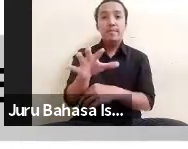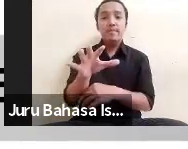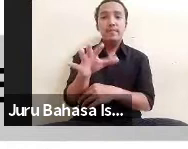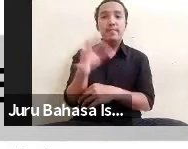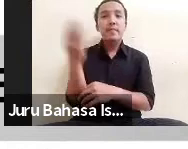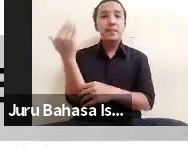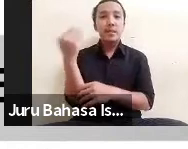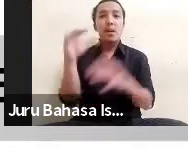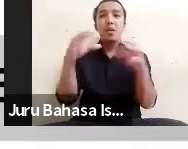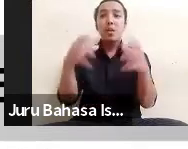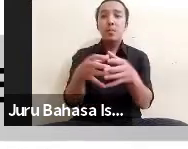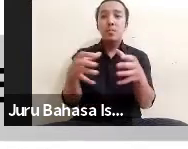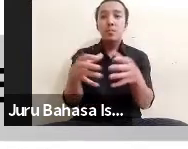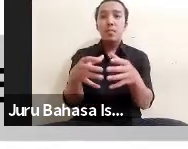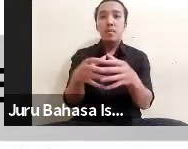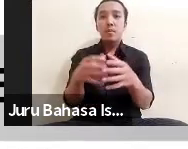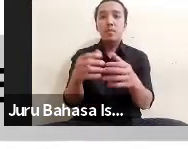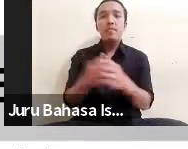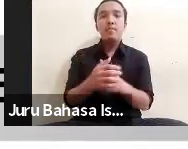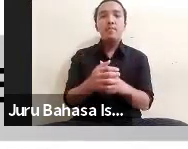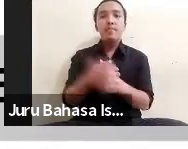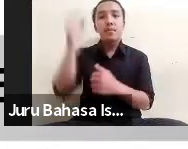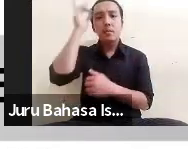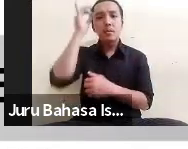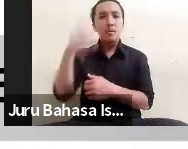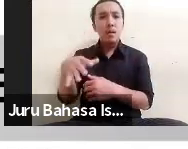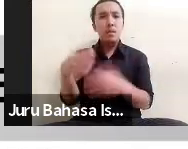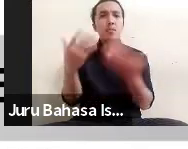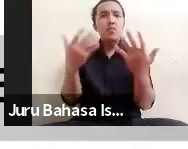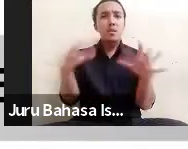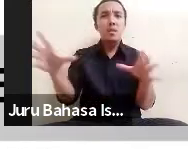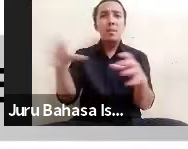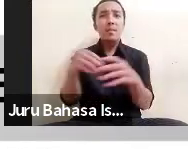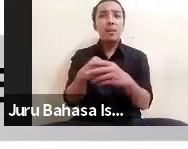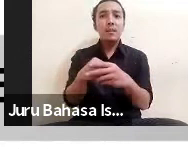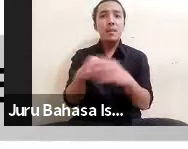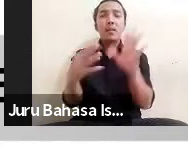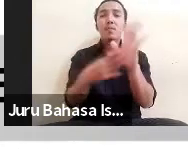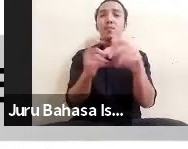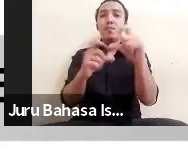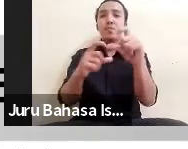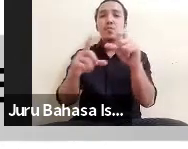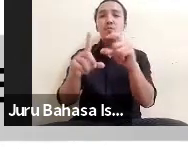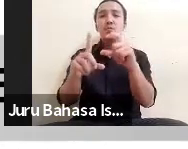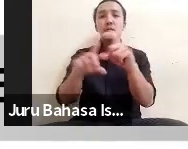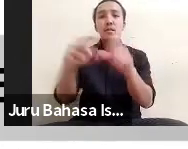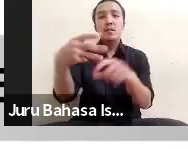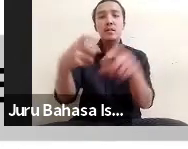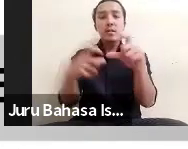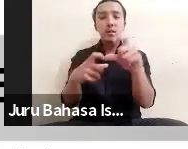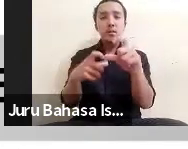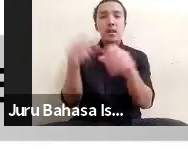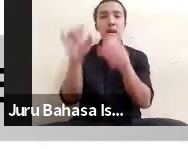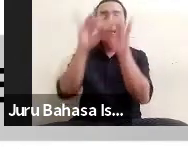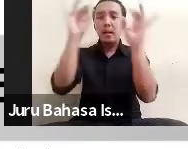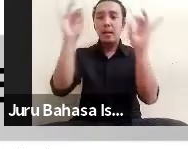desa terlibat dalam musdus, musdes, musrenbang des, bahkan kemudian ada keterwakilan dalam tim RKP